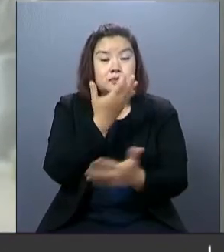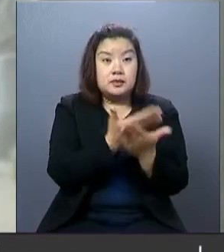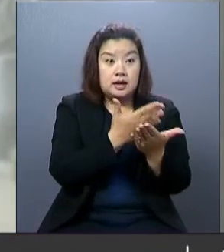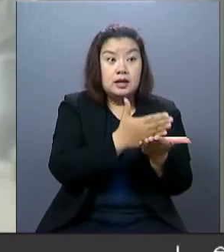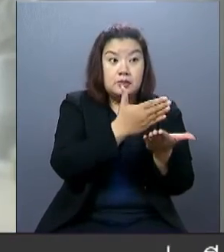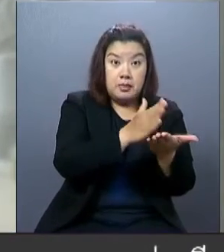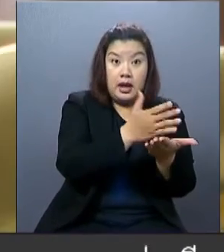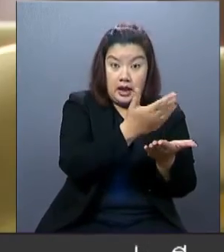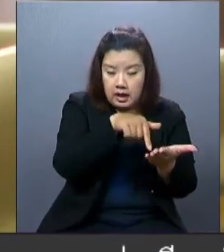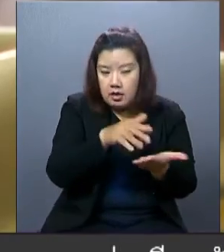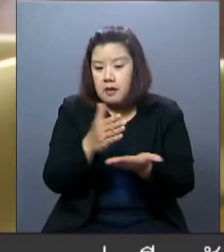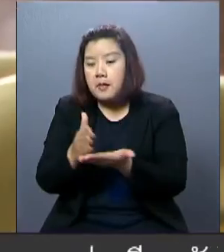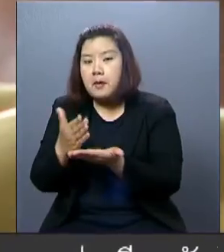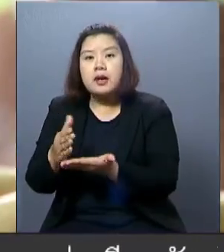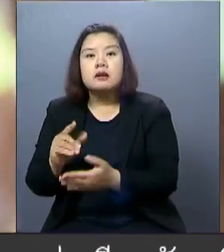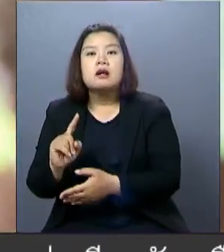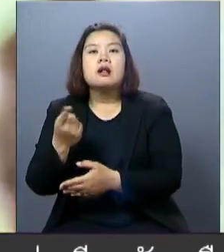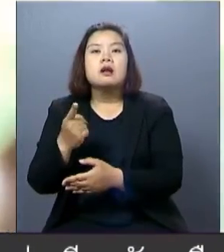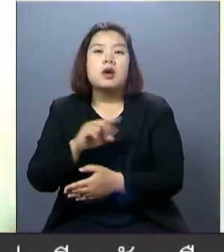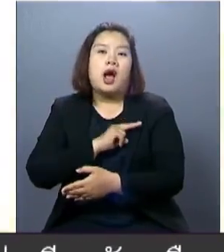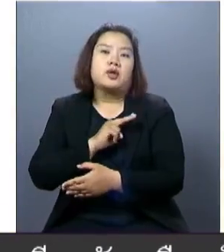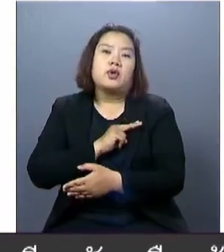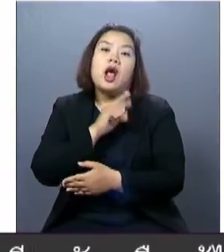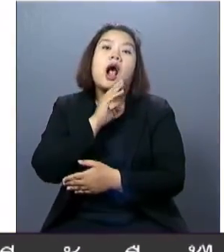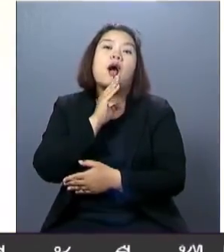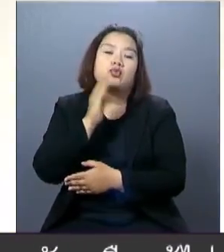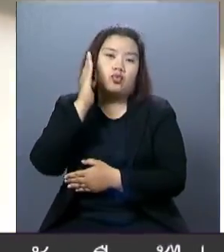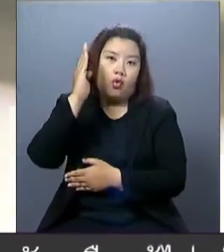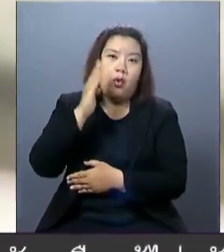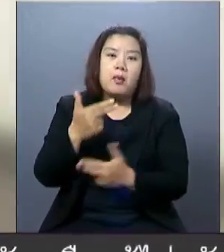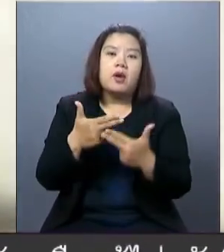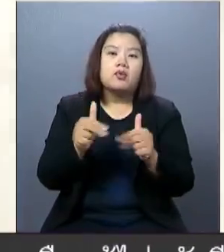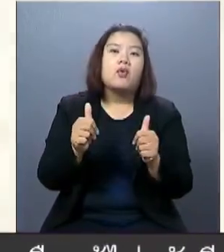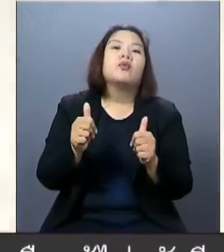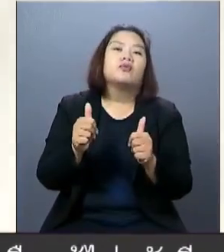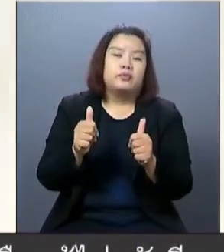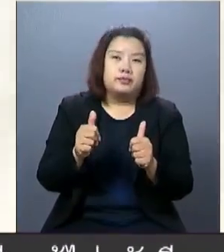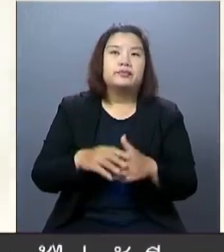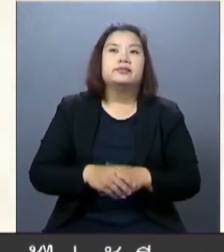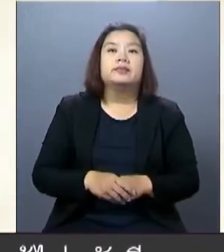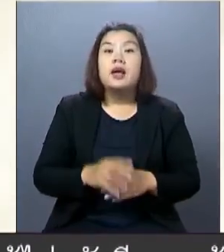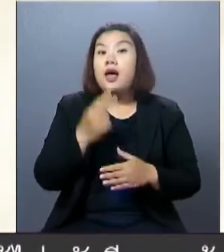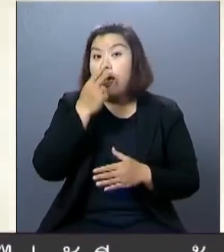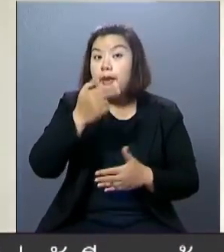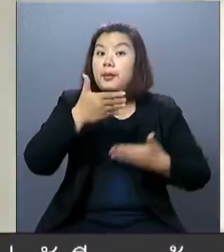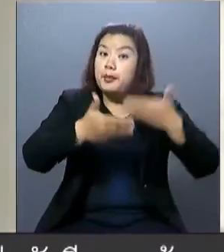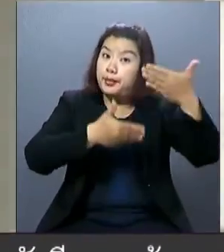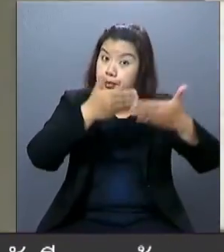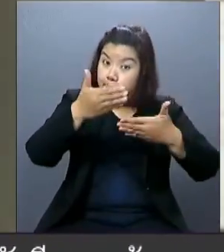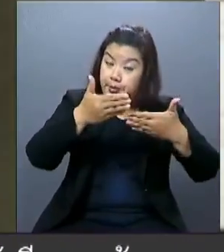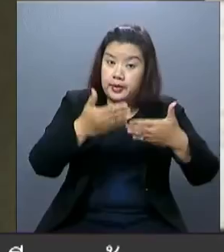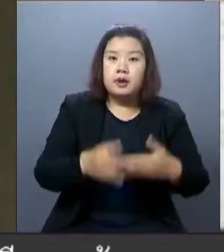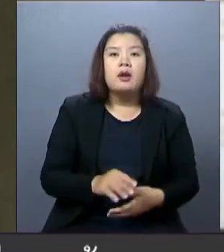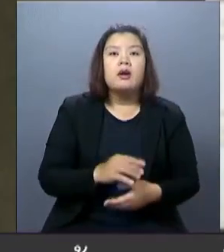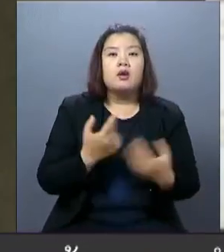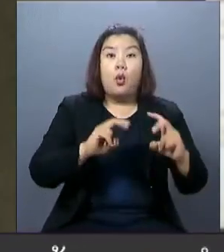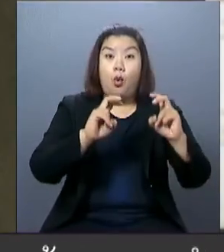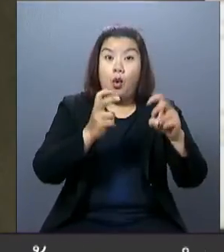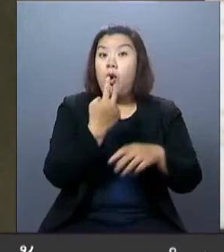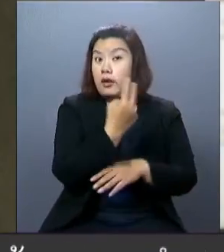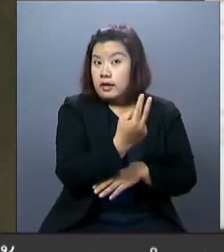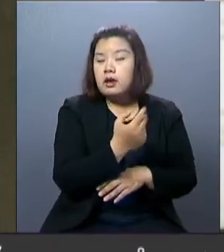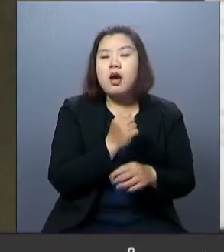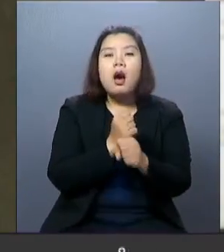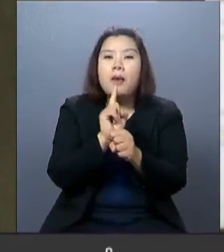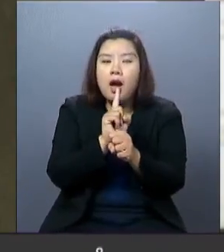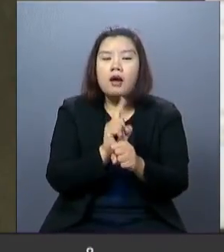พื่อใช้เป็นทุนตั้งต้นชีวิตใหม่เมื่อพ้นโทษนิทรรศการจากมือที่เปื้อนบาปสู่มือที่ปั้นบุญเปิดให้ช